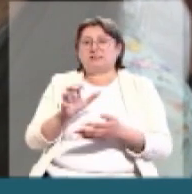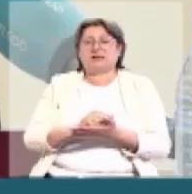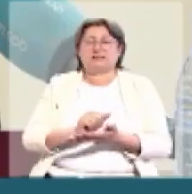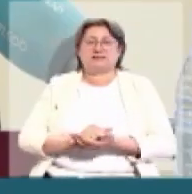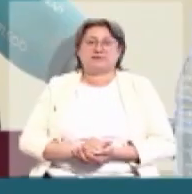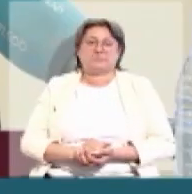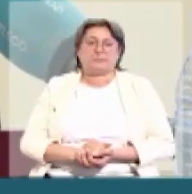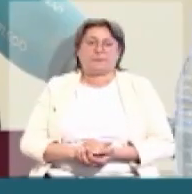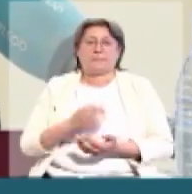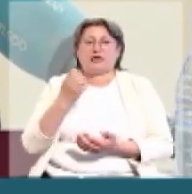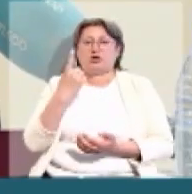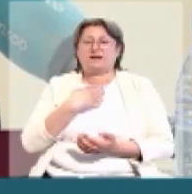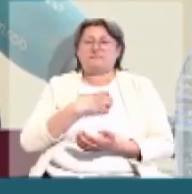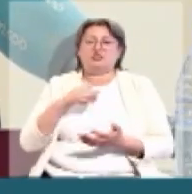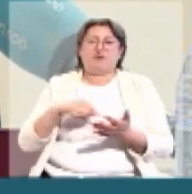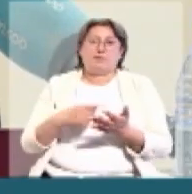занятости